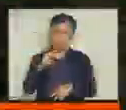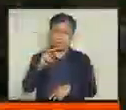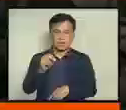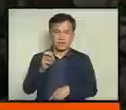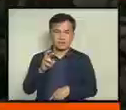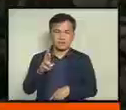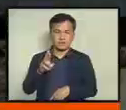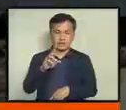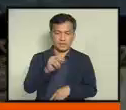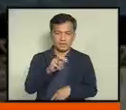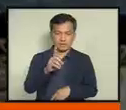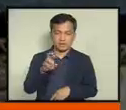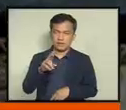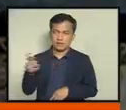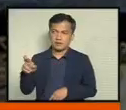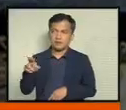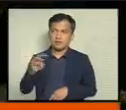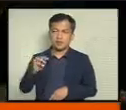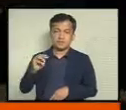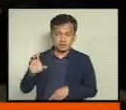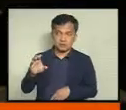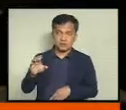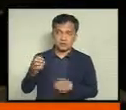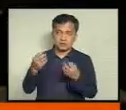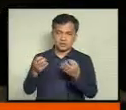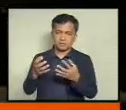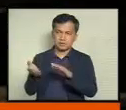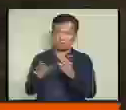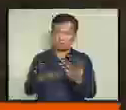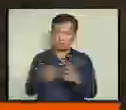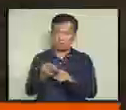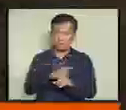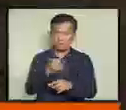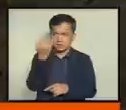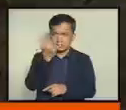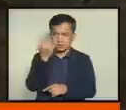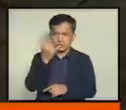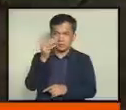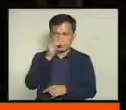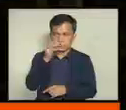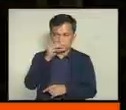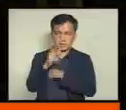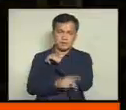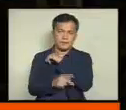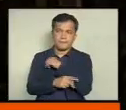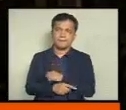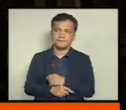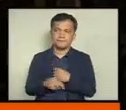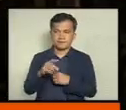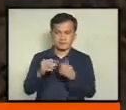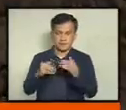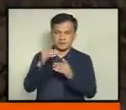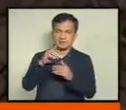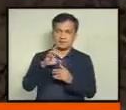National Disaster Risk Reduction and Management Council, karamihan sa mga nasawi ay mula sa Iloilo at Mindoro provinces.